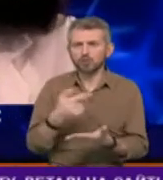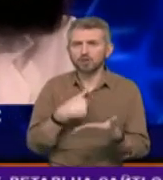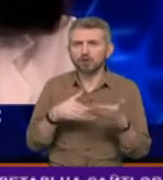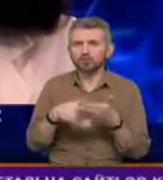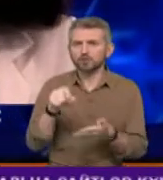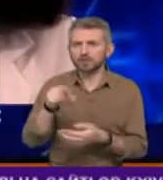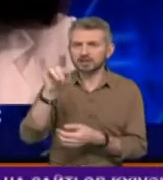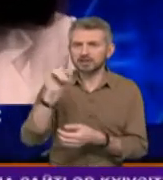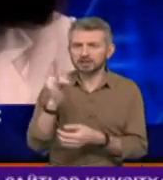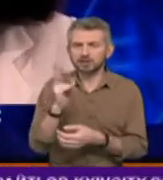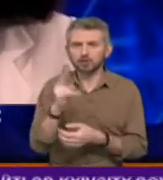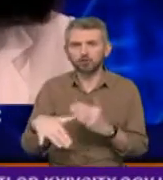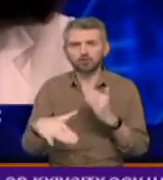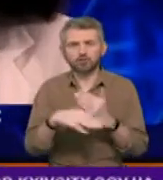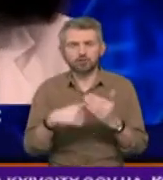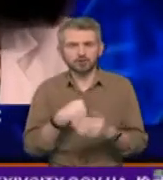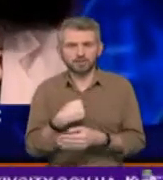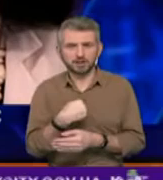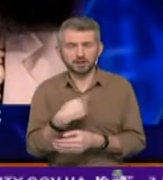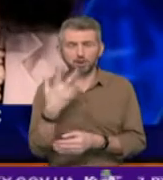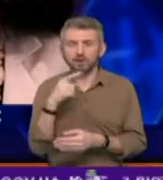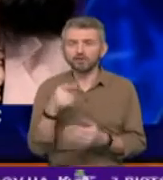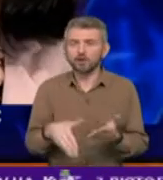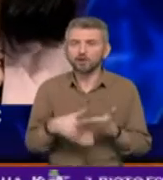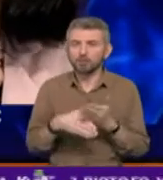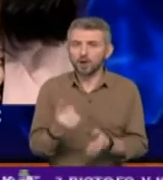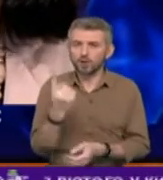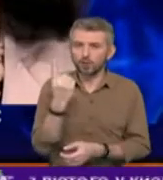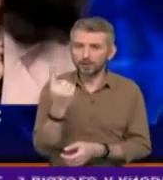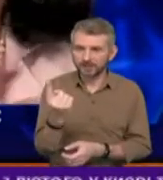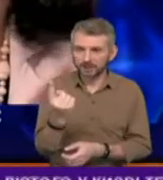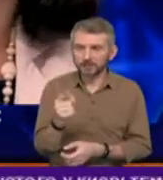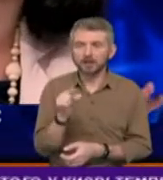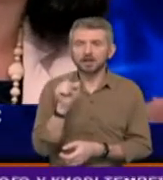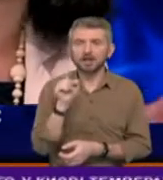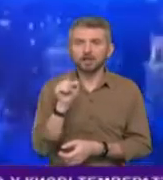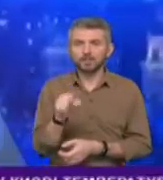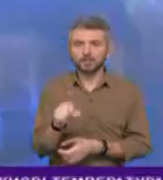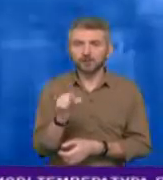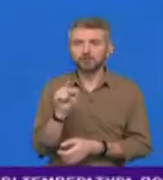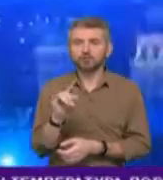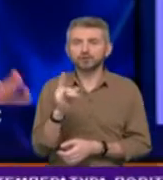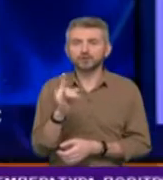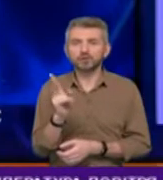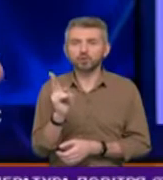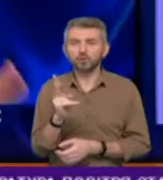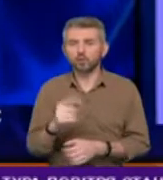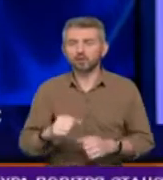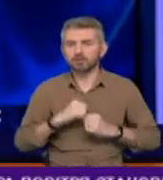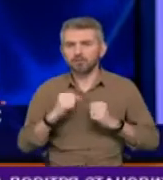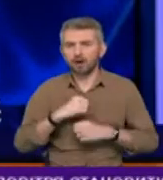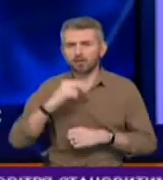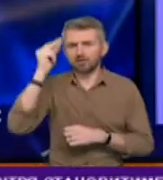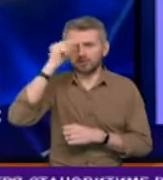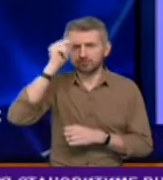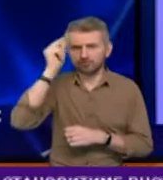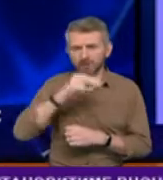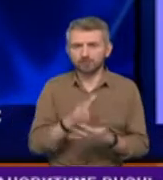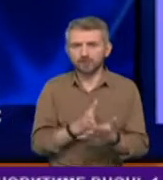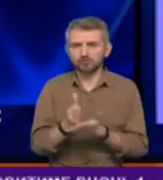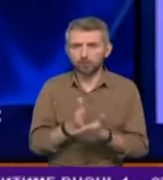що не впевнені у своїй фізиці. Фізичні знання. На жаль, і це дуже така печальна